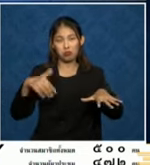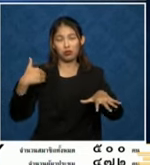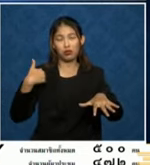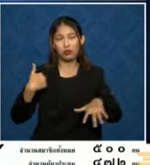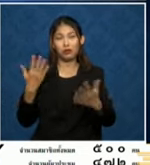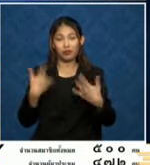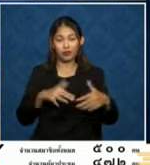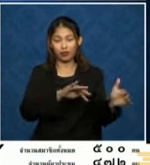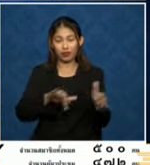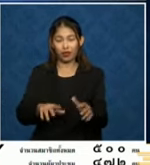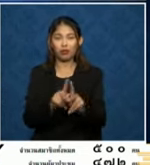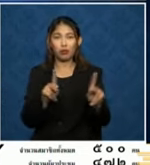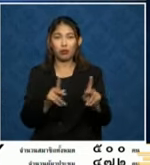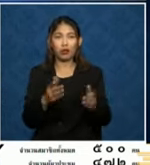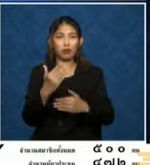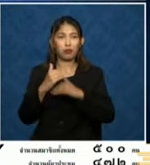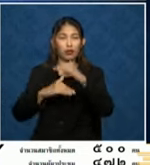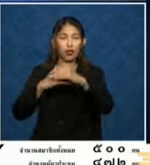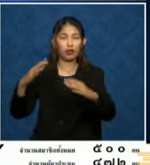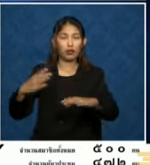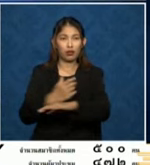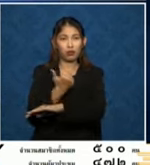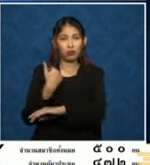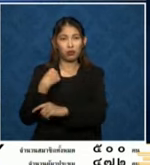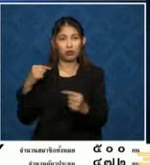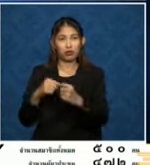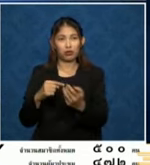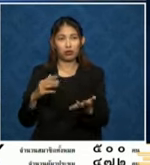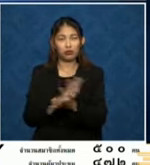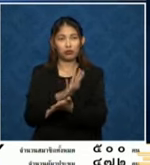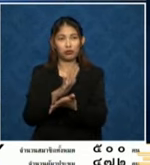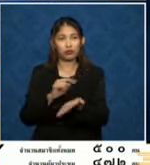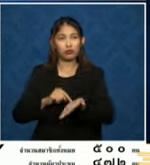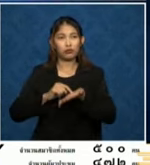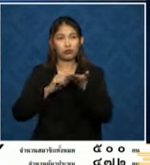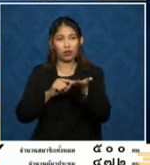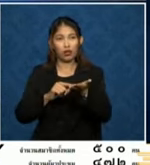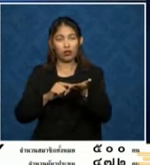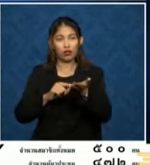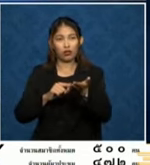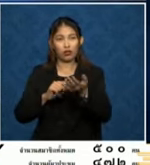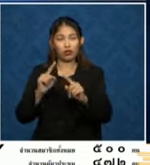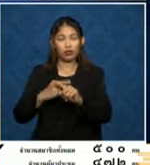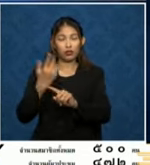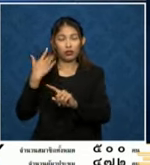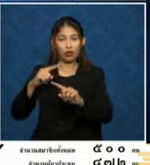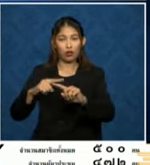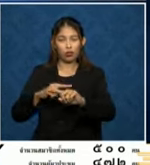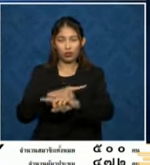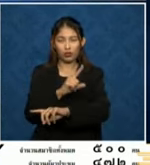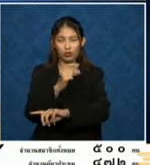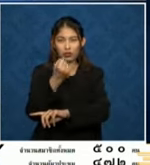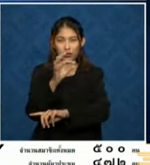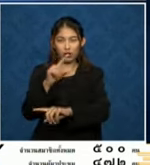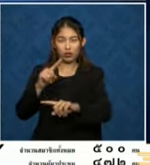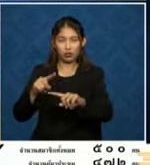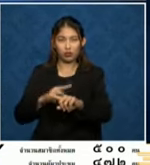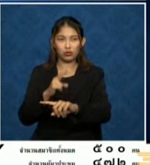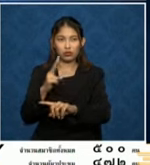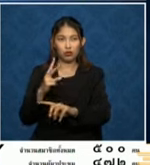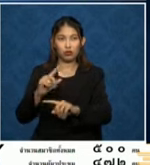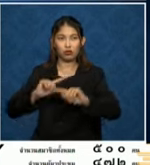คณะกรรมการพัฒนาการเมืองของสภาผู้แทนครับจะมีการออกหนังสือครับไปตั้งแต่เดือนที่แล้วลงวันที่19กุมภาพันธ์นะครับแต่มาถึงวันนี้ผ่าน